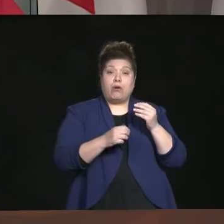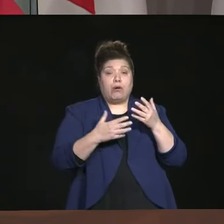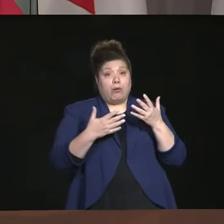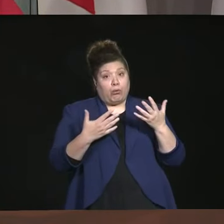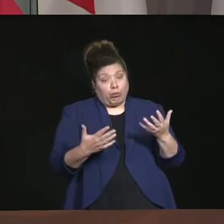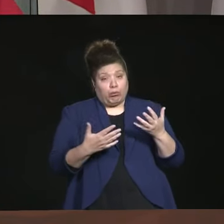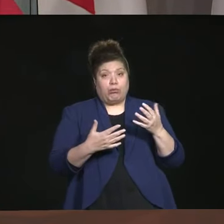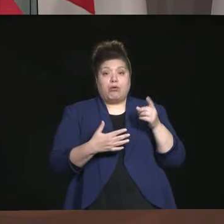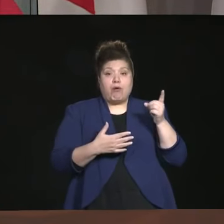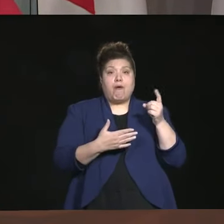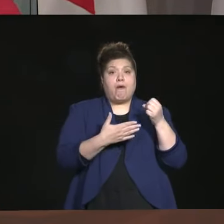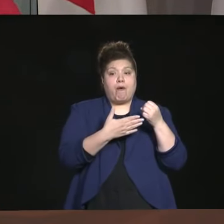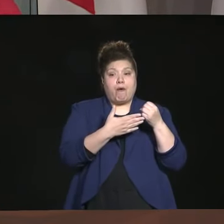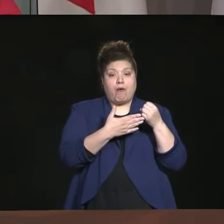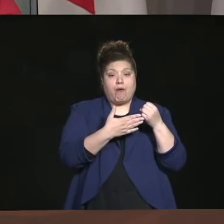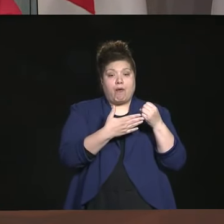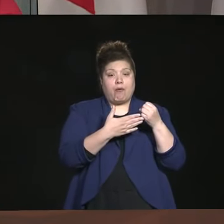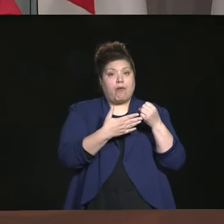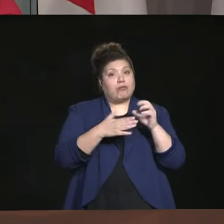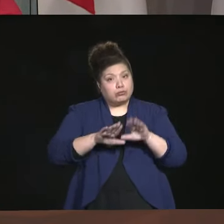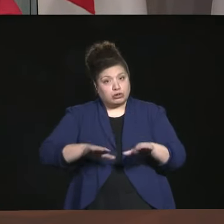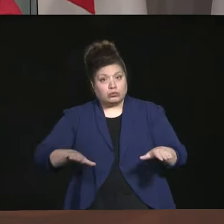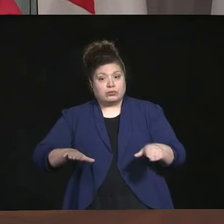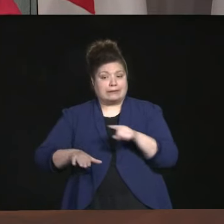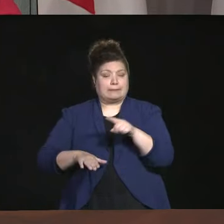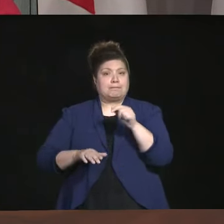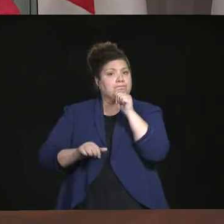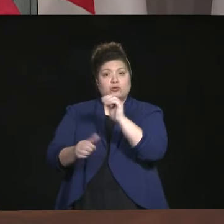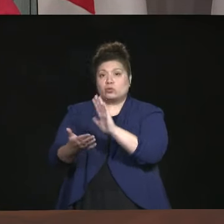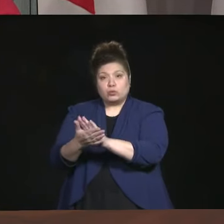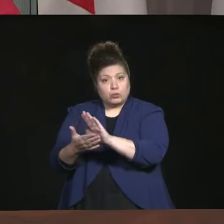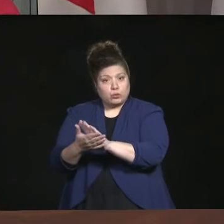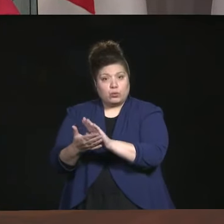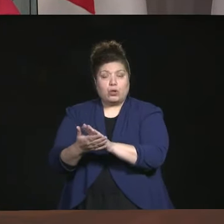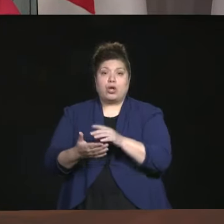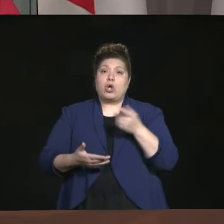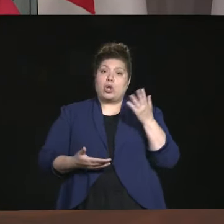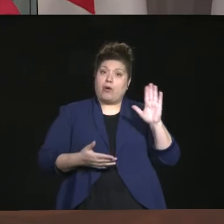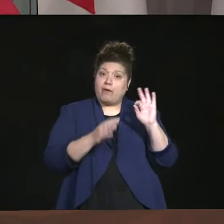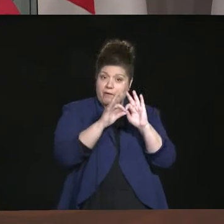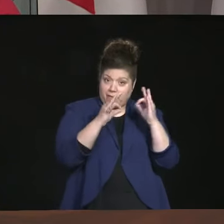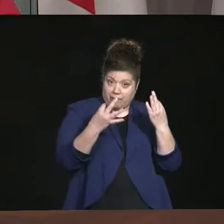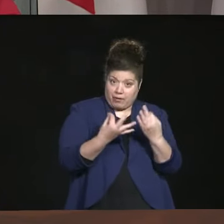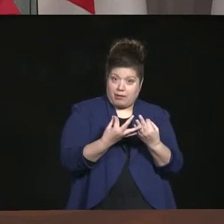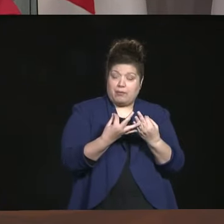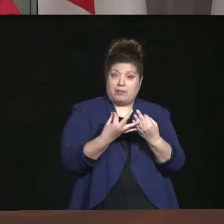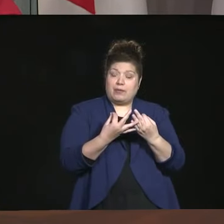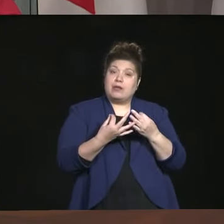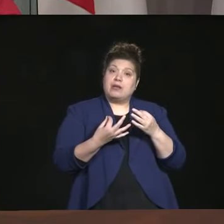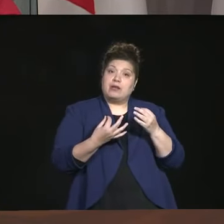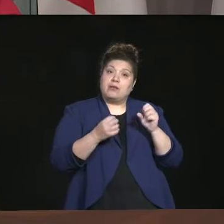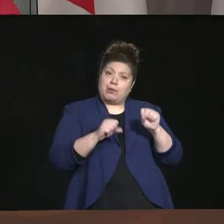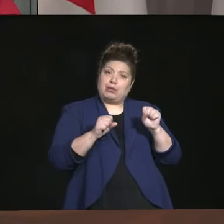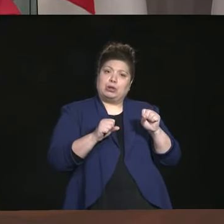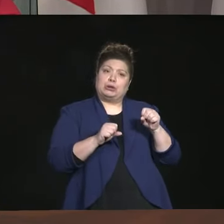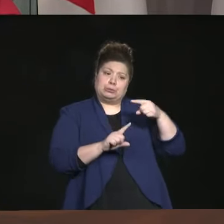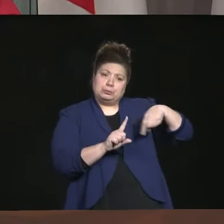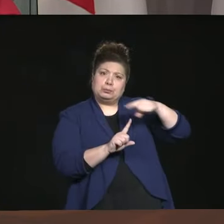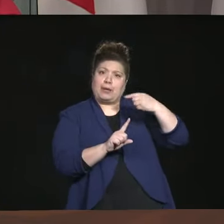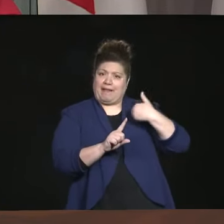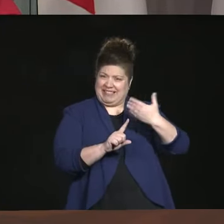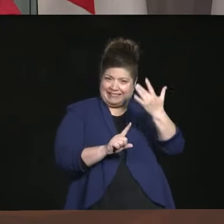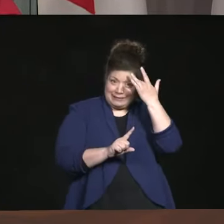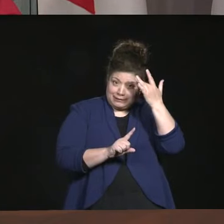de famille qui sont malades et aussi pour aider les travailleurs qui ont perdu son emploi à cause des